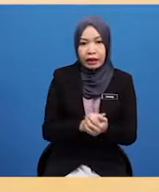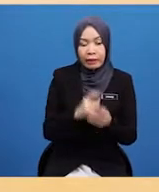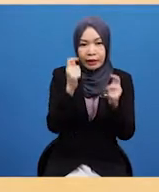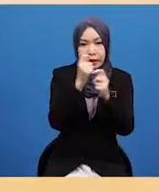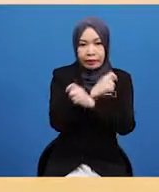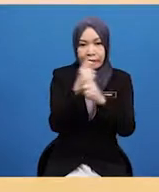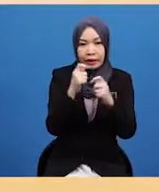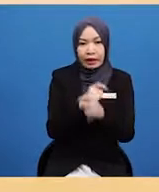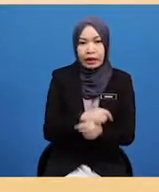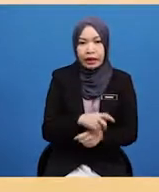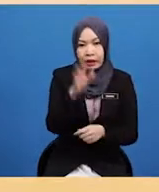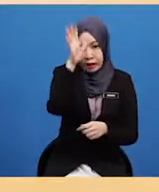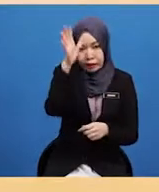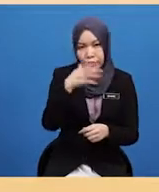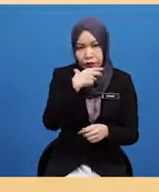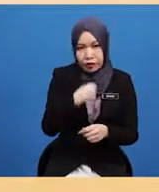Canggu.